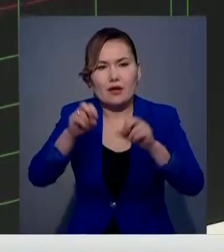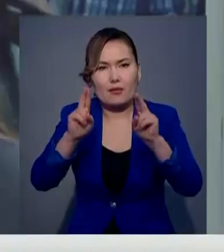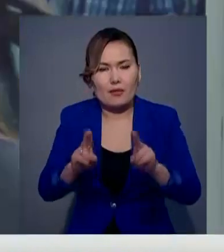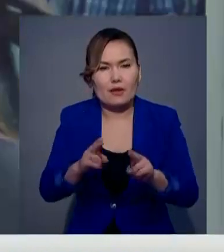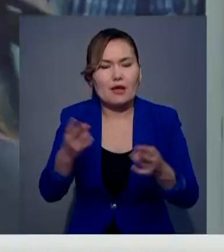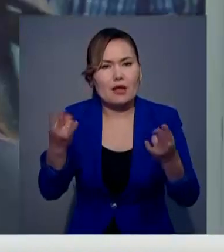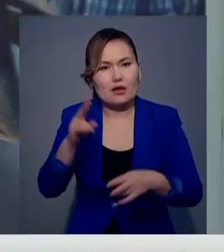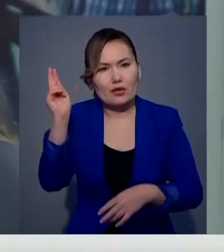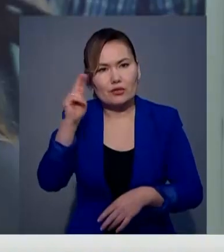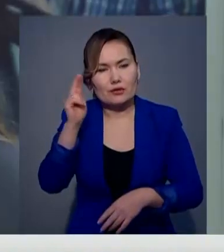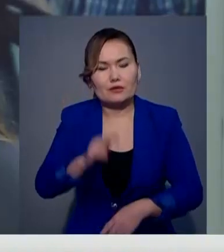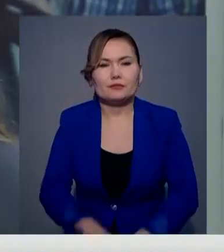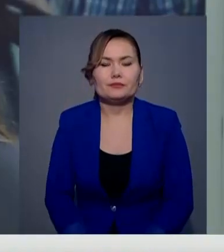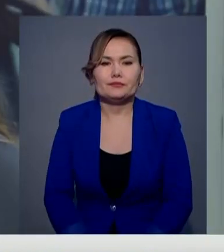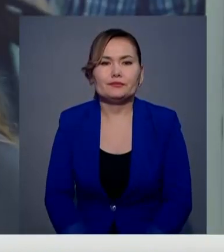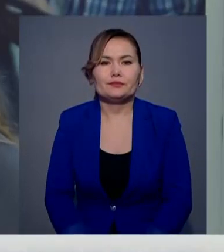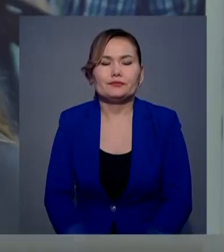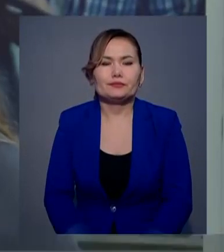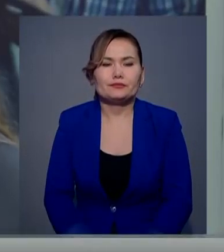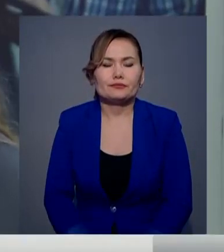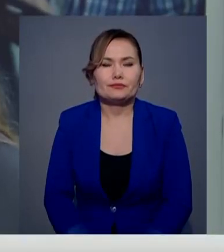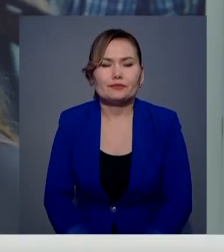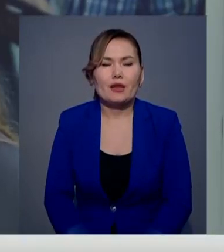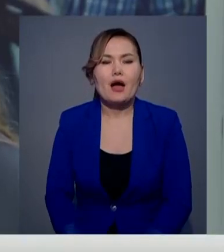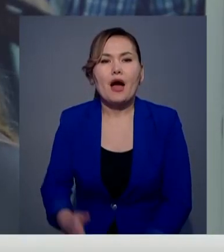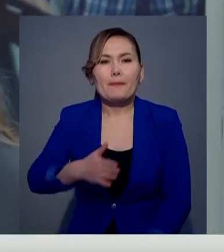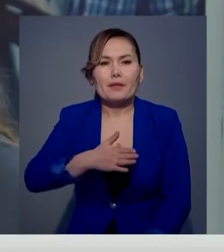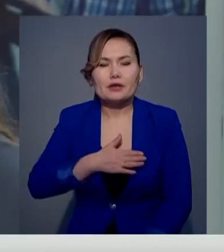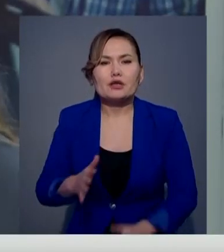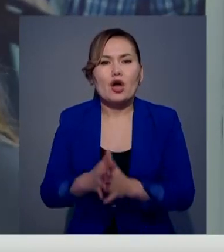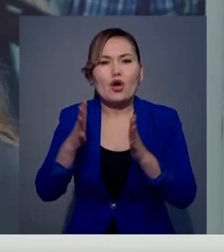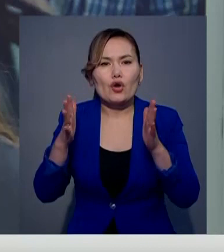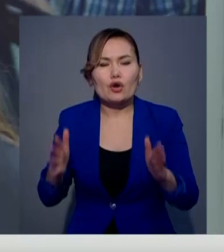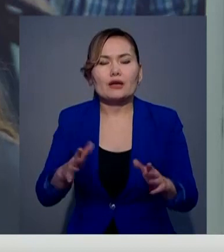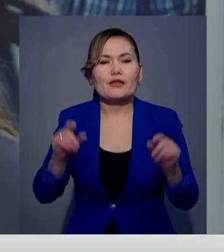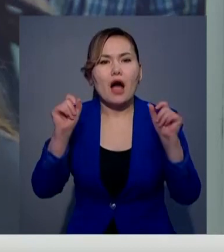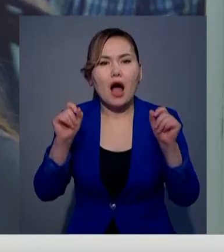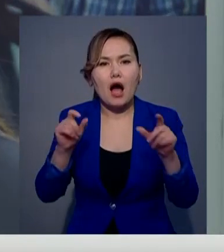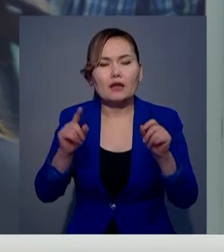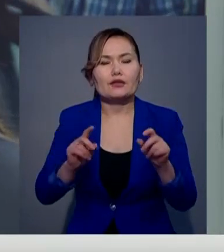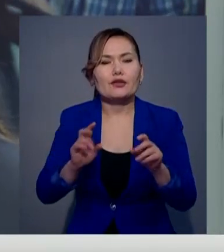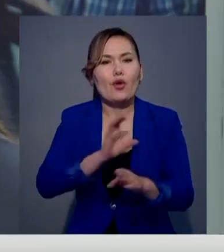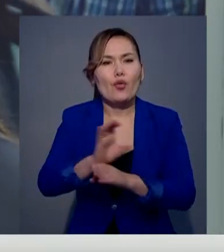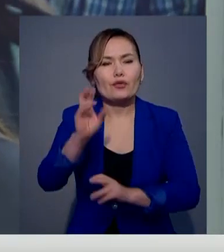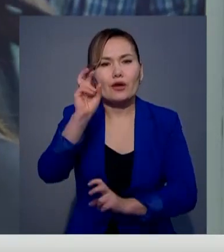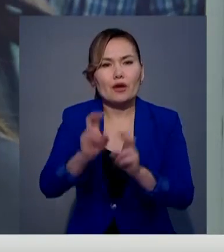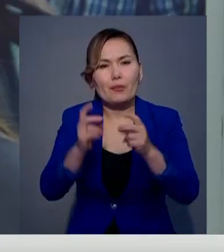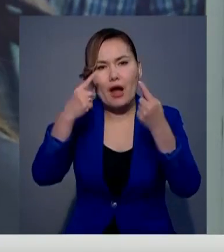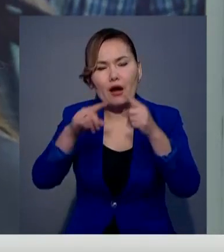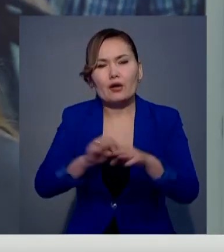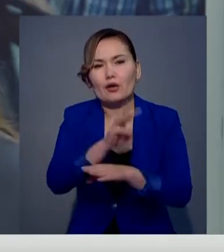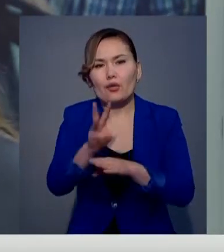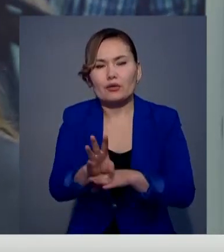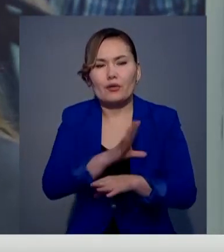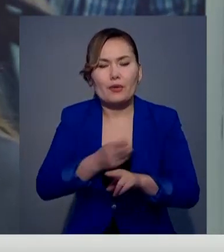оқытушылар. Автоматизировали золотоизвлекающие фабрики. Біз жақында үлкен бір алтын өндіру фабрикасын толық автоматты құралдармен қамтып